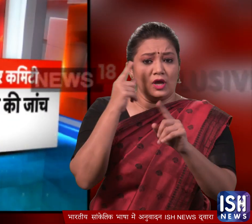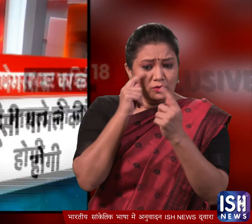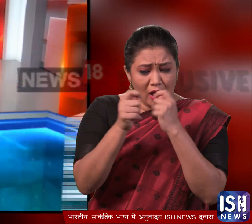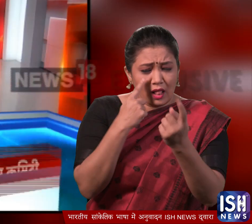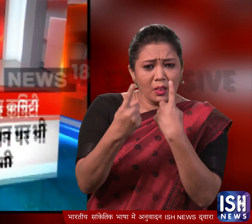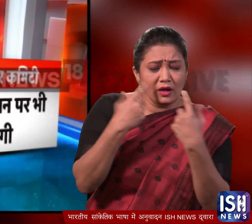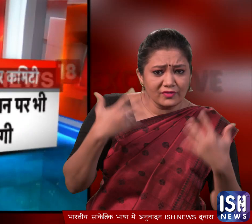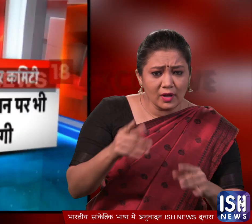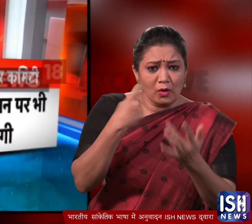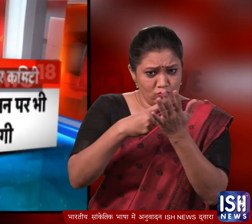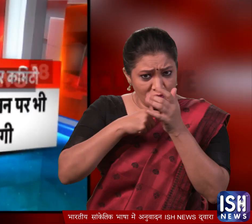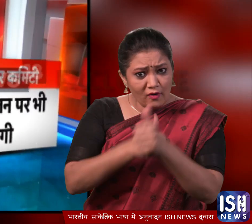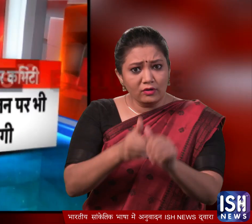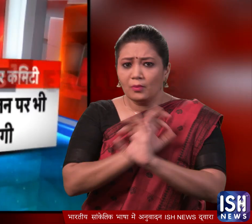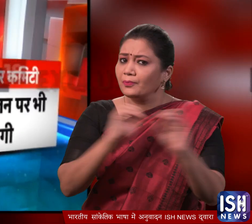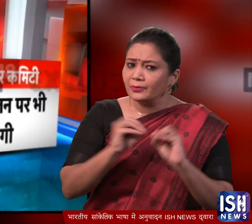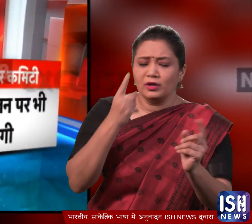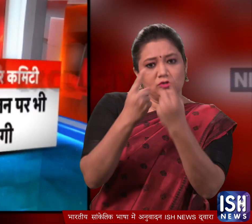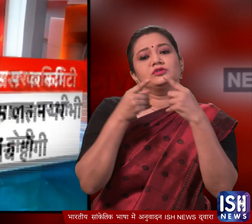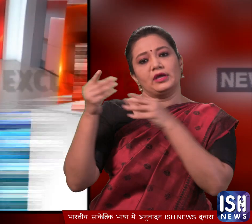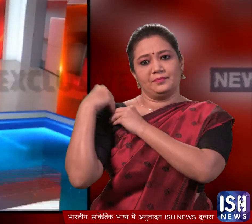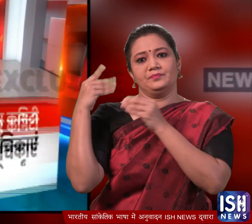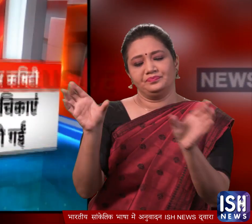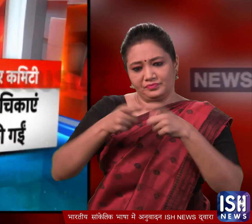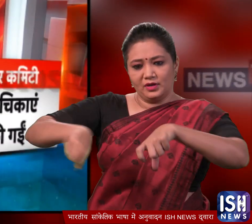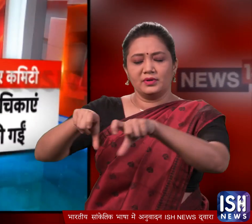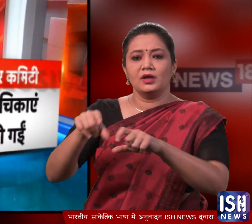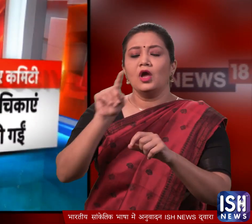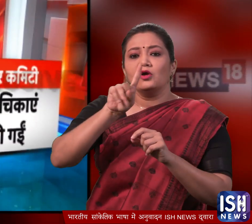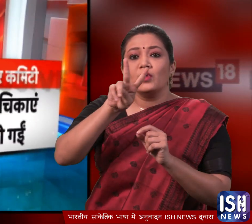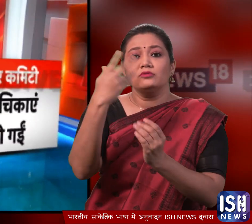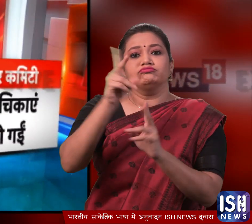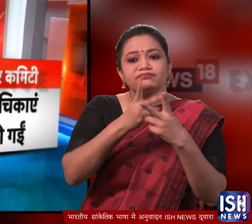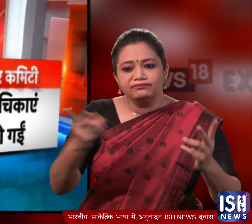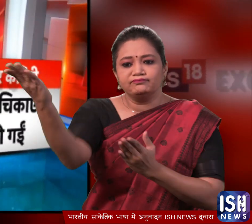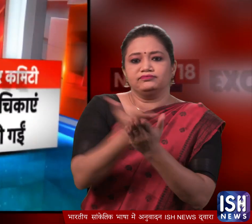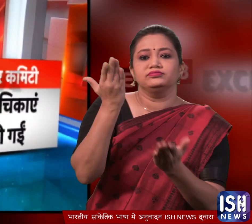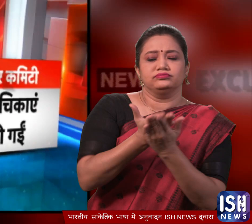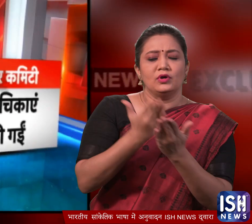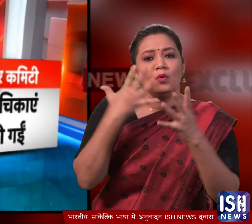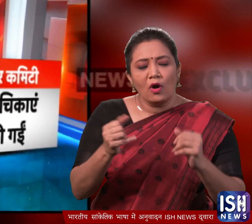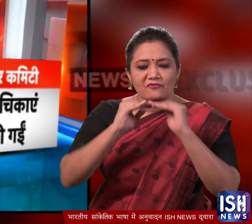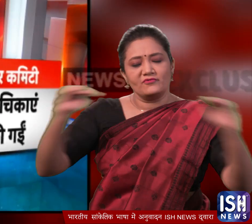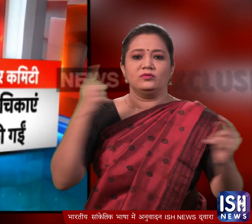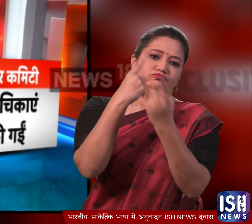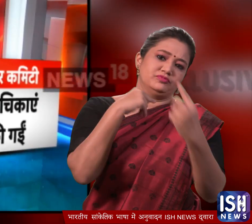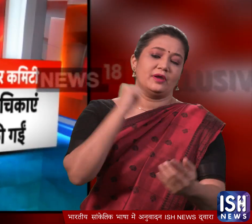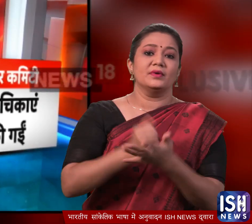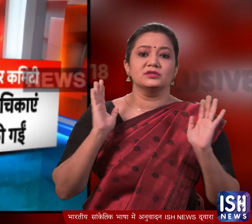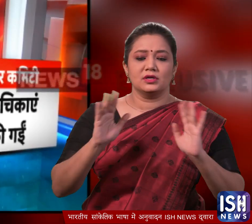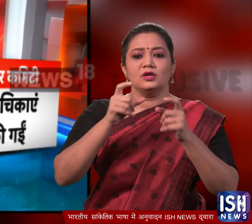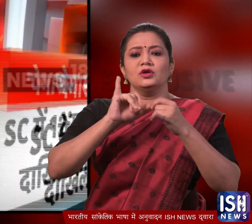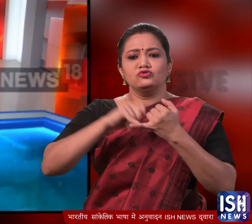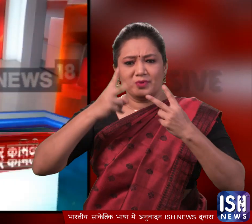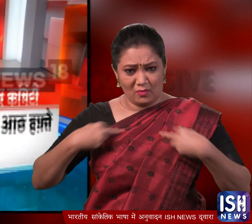हुई है तो क्या नियमों का पालन किया गया था। इस मामले में सुप्रीम कोर्ट में 12 याचिकाएं दाखिल हुई, जिनमें निष्पक्ष जांच की मांग की गई, जिसके